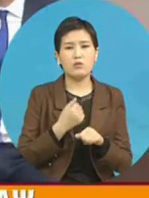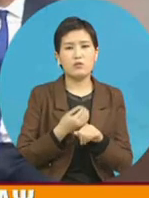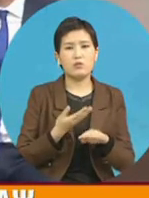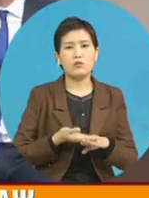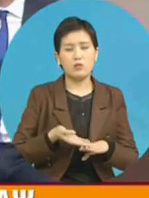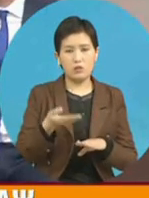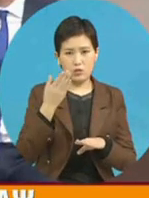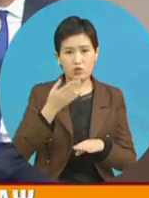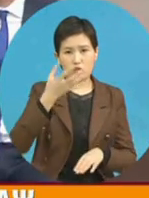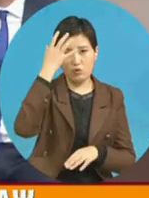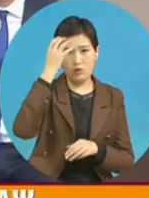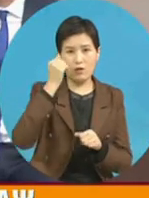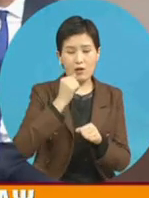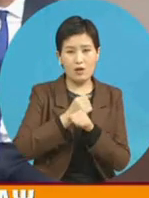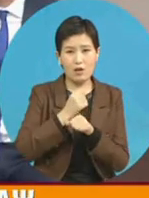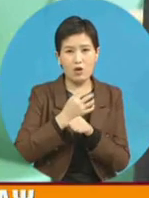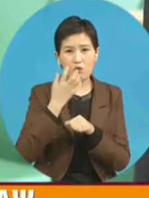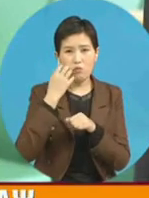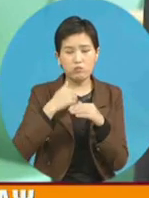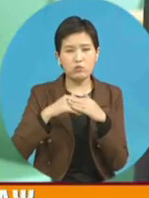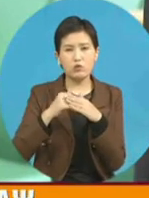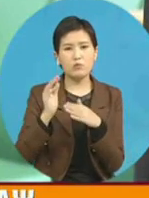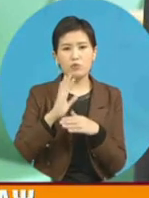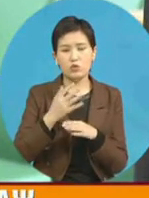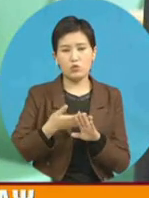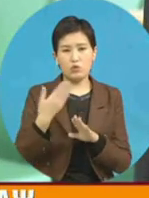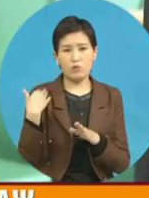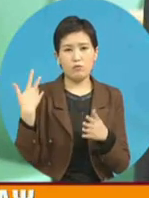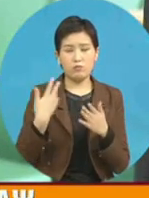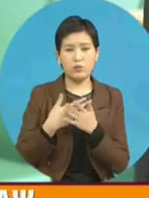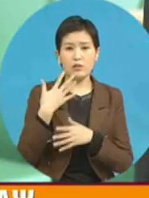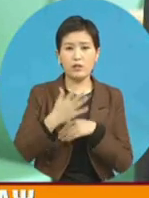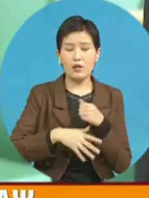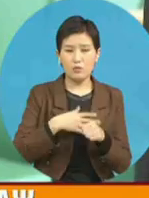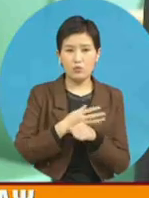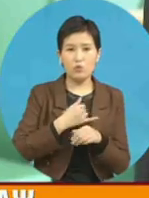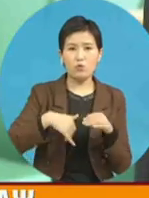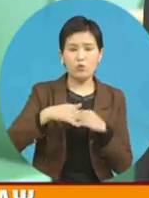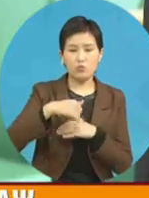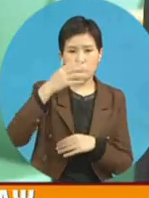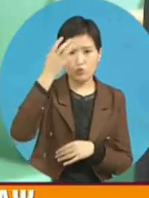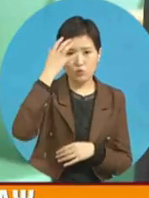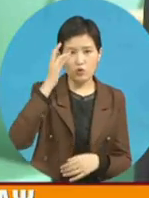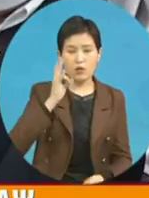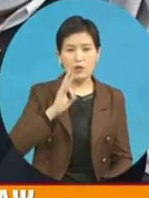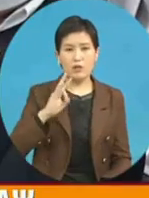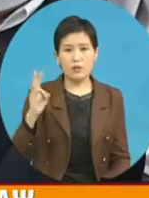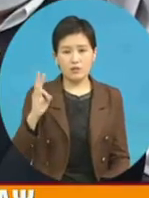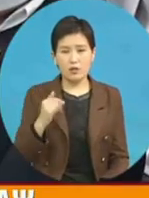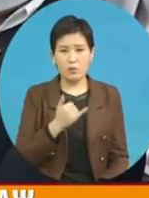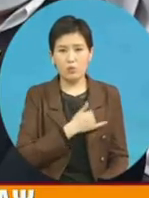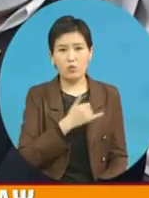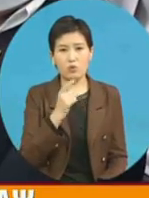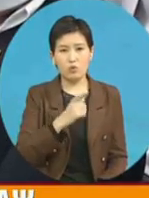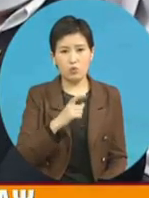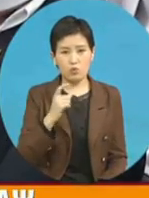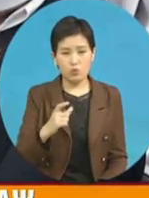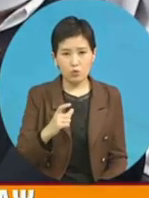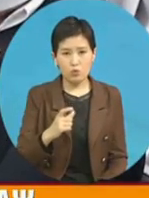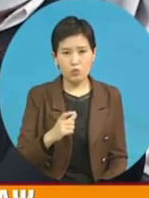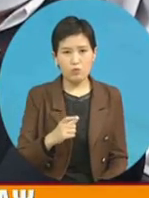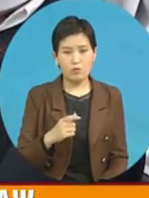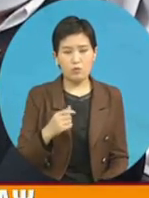аль паах насны дээд хязгаарт хүрээгүй. Сүүлийн 5 жил шүүгч улс төрийн албан тушаалд болон улс төрийн намын удирдах албан тушаал